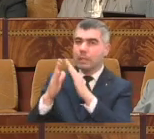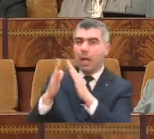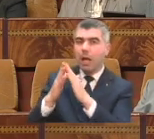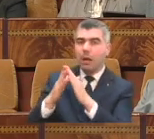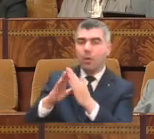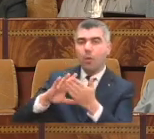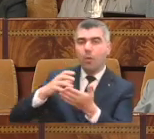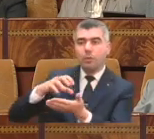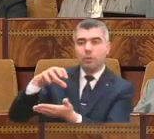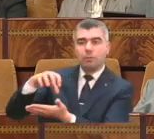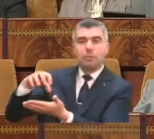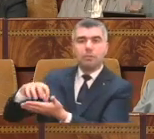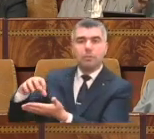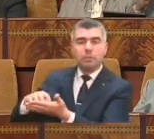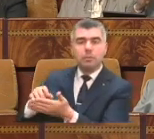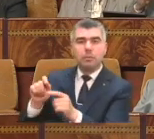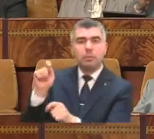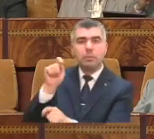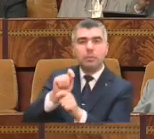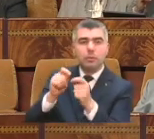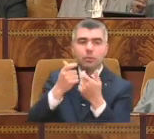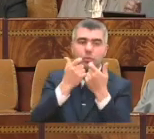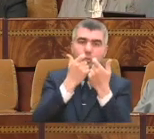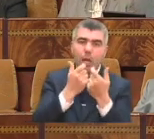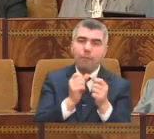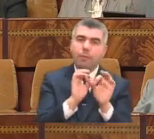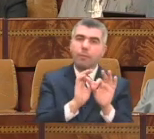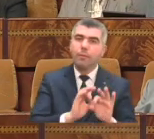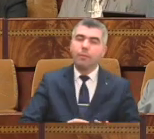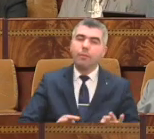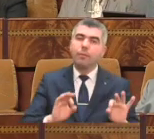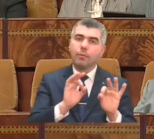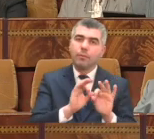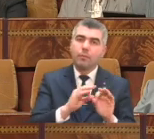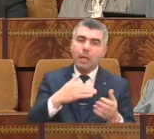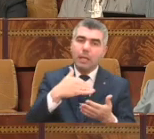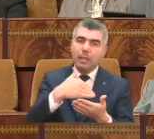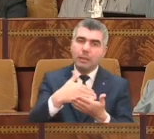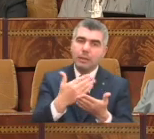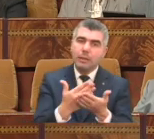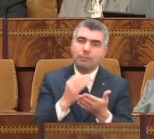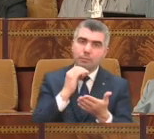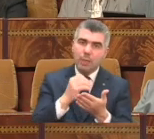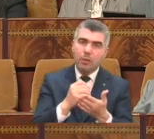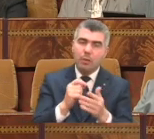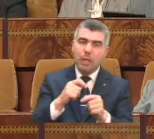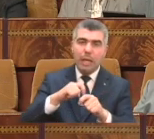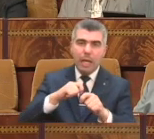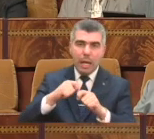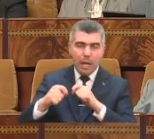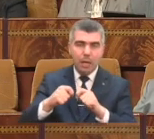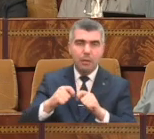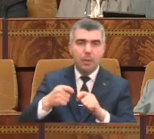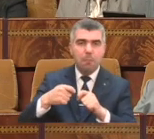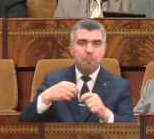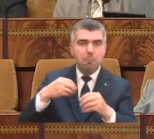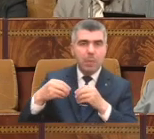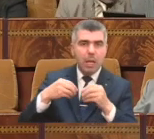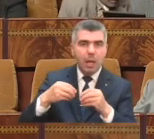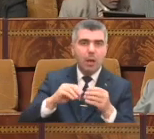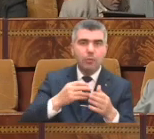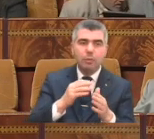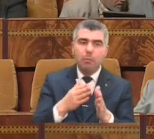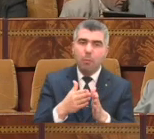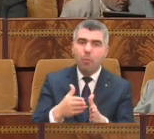من المطارح الغير مراقبة وتطوير عملية الفرز وتدبير وتثمين النفايات عبر مشاريع نموذجية مع